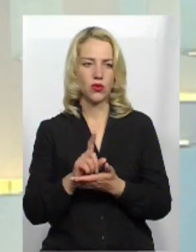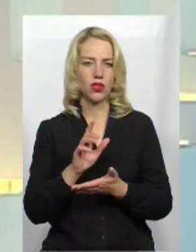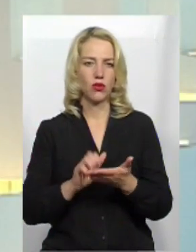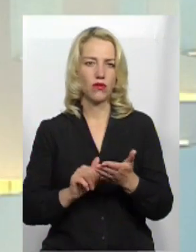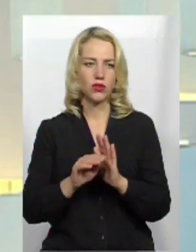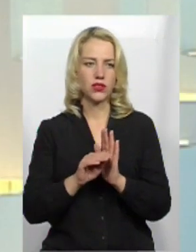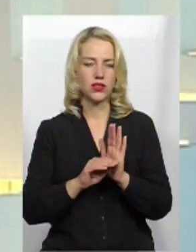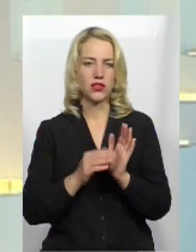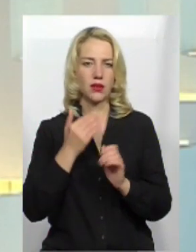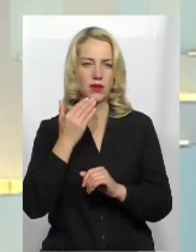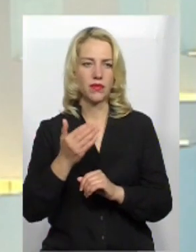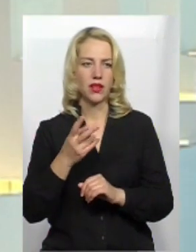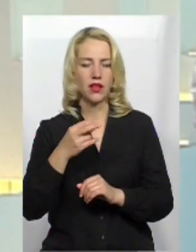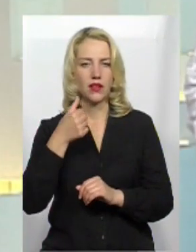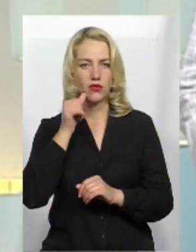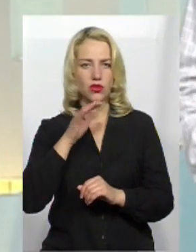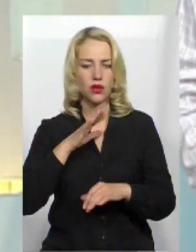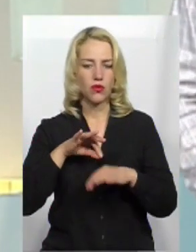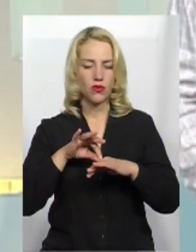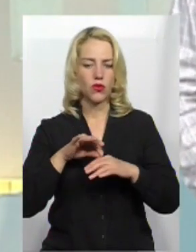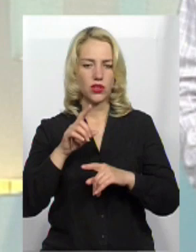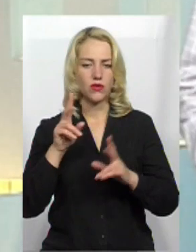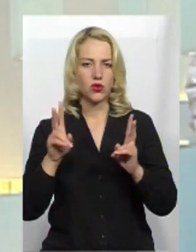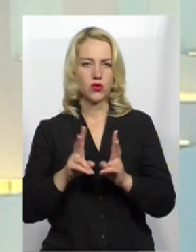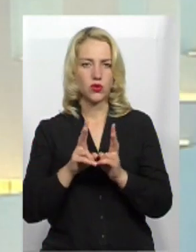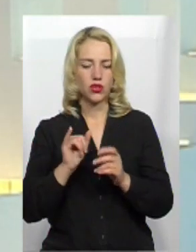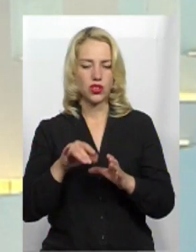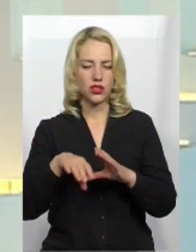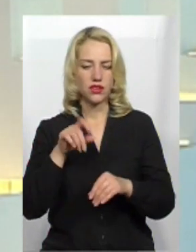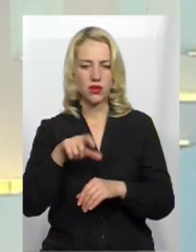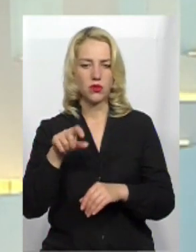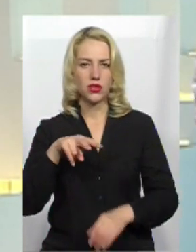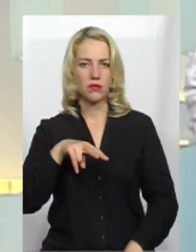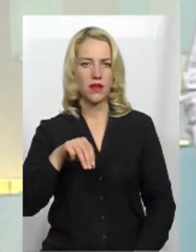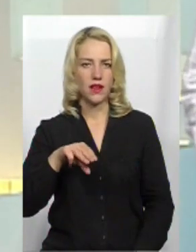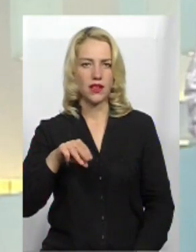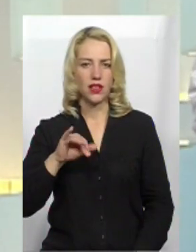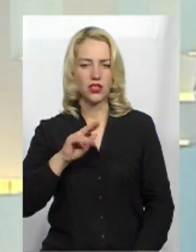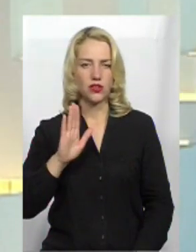податкової системи? Я вчора проводив зустріч з виборцями в Летичеві, був на